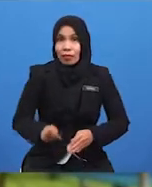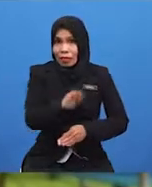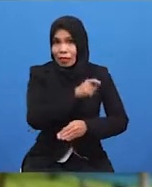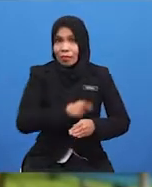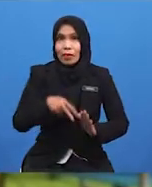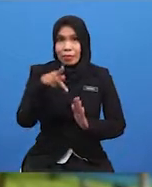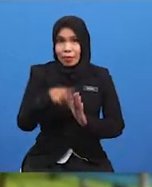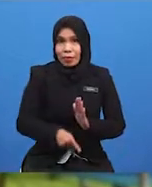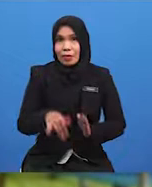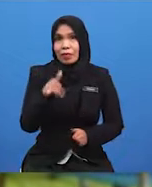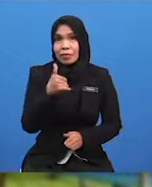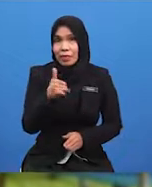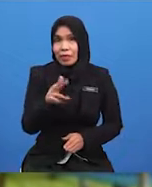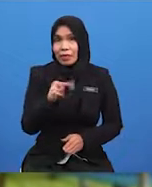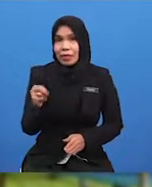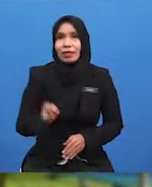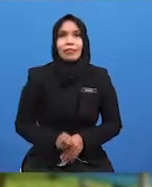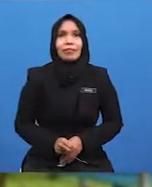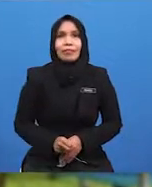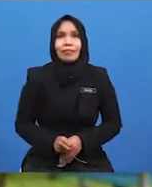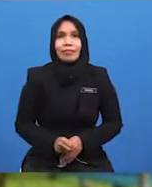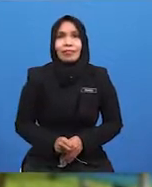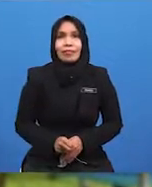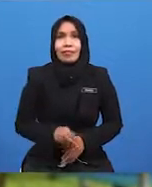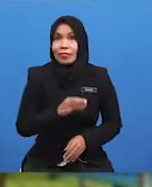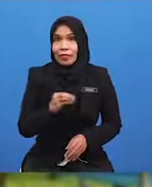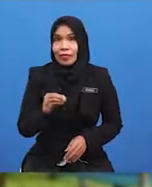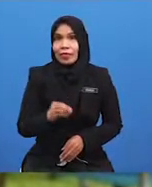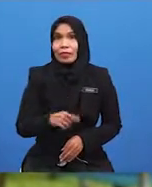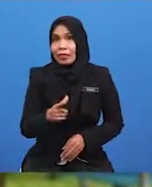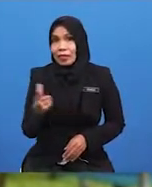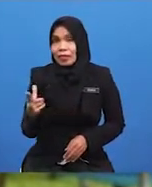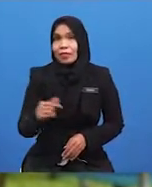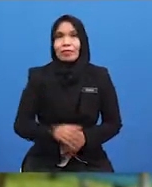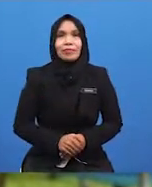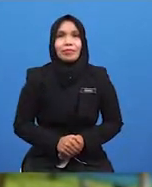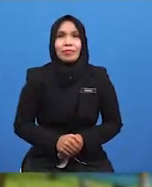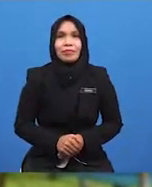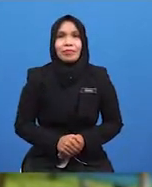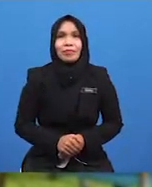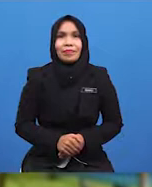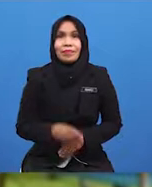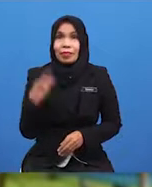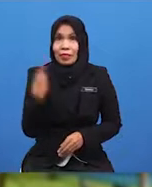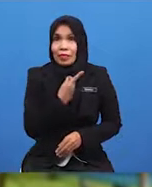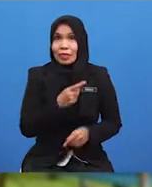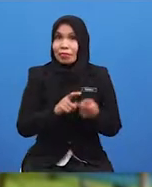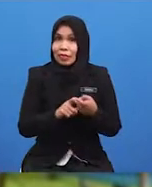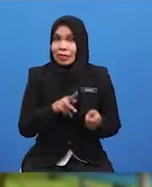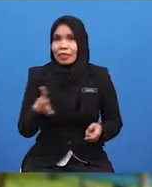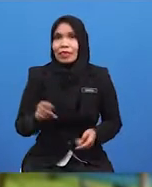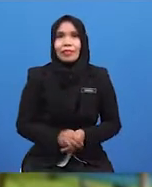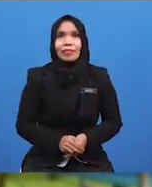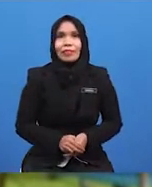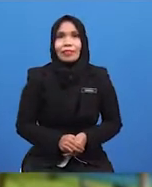timah tahun satu iaitu di resign make kita kaitkan nilai hormat